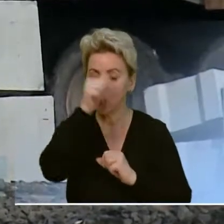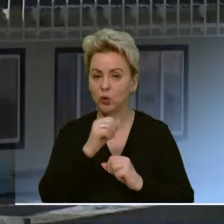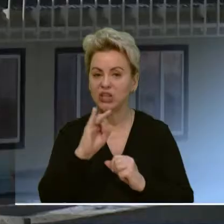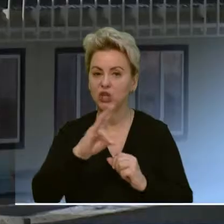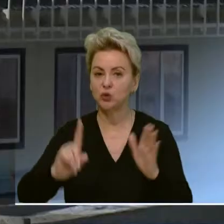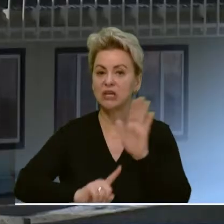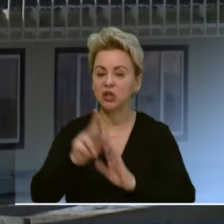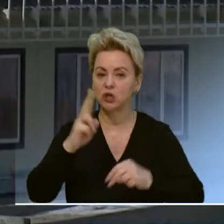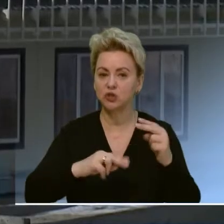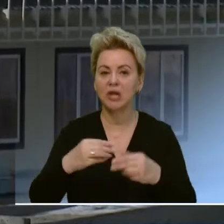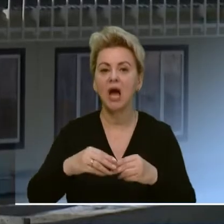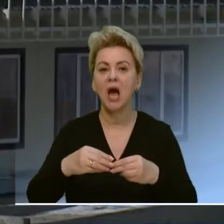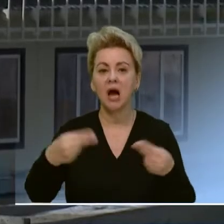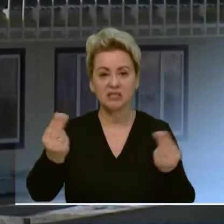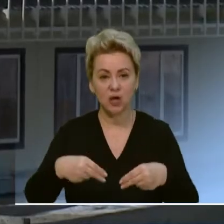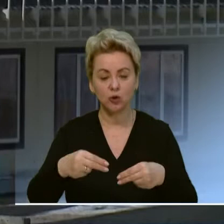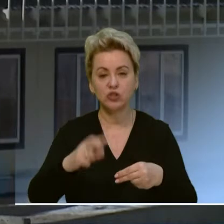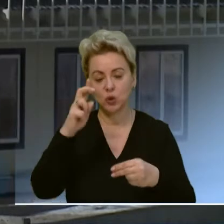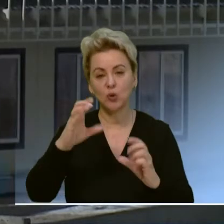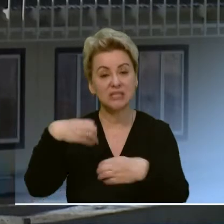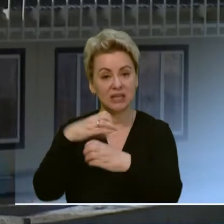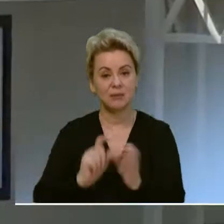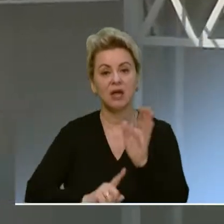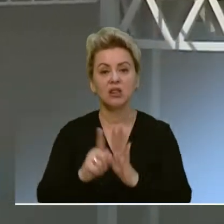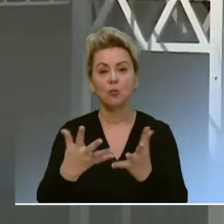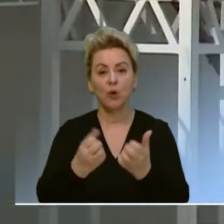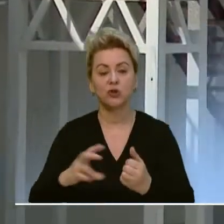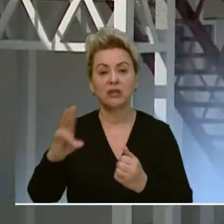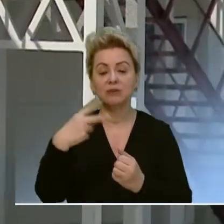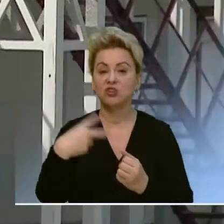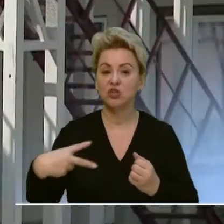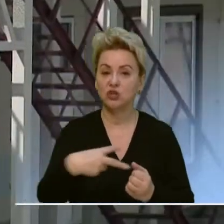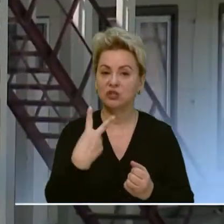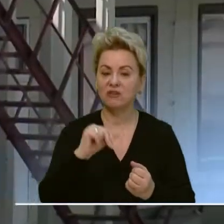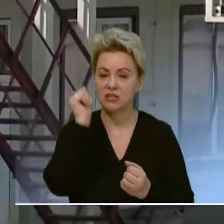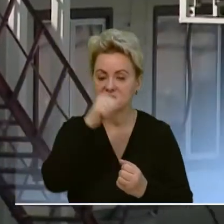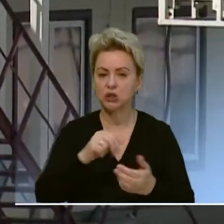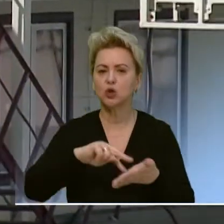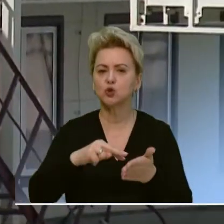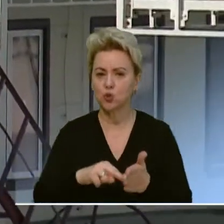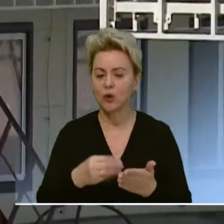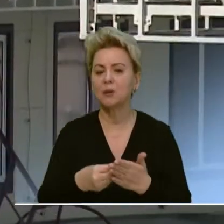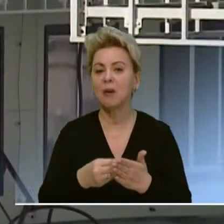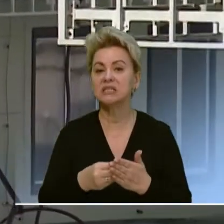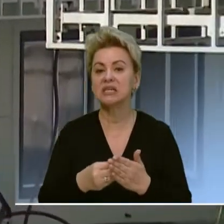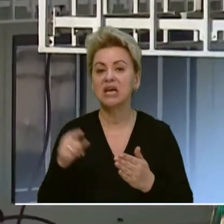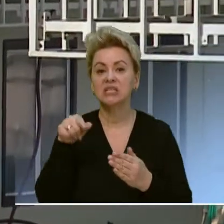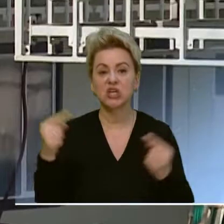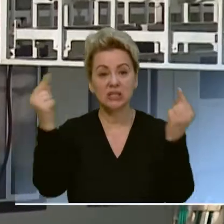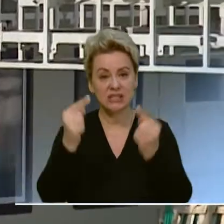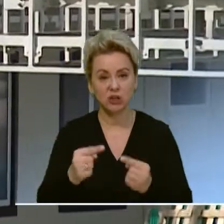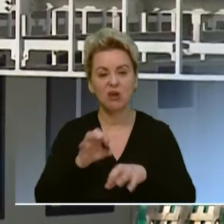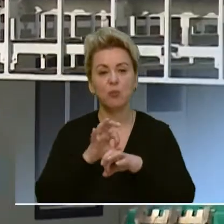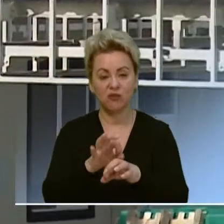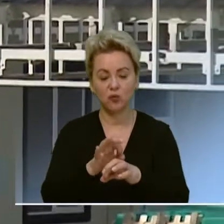июне начали строить, а заключение госэкспертизы получили в ноябре 2020-го. Стоимость объекта сейчас приводится с ней в